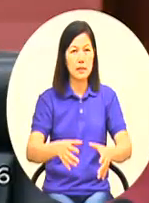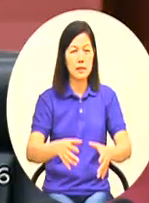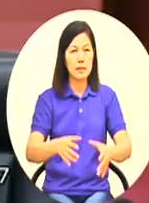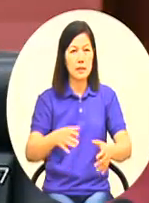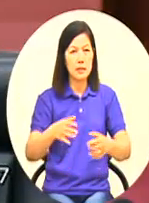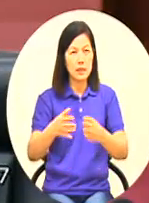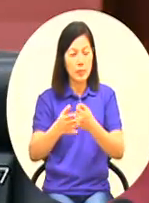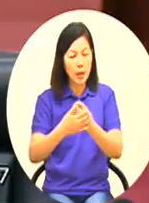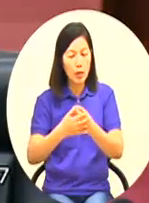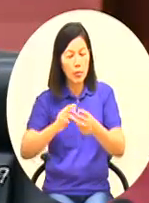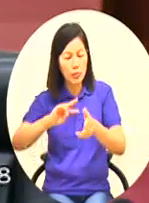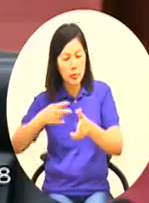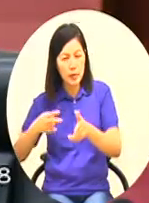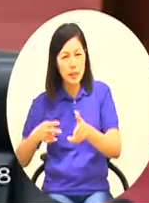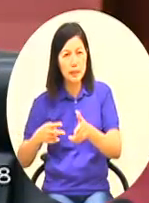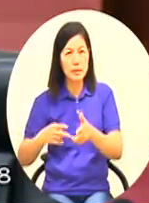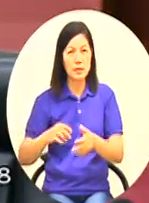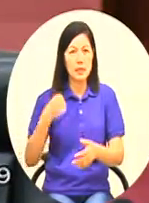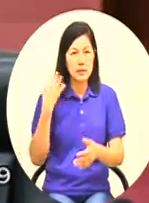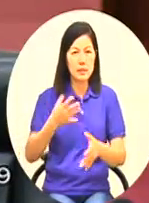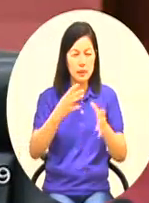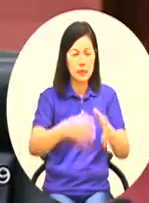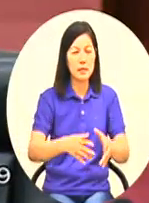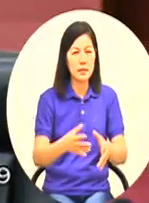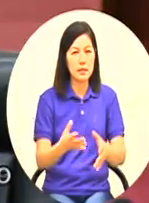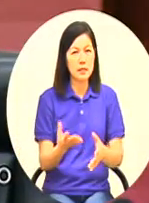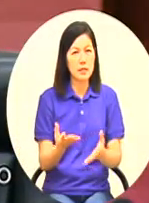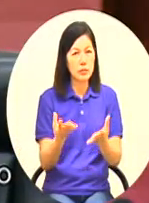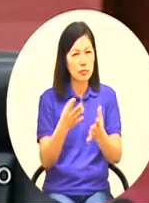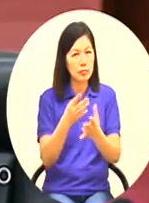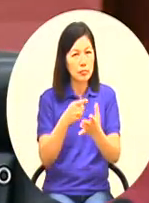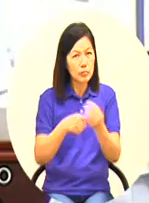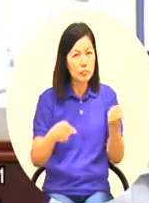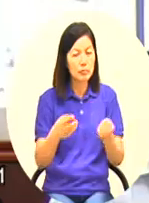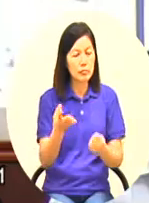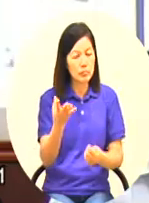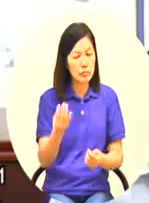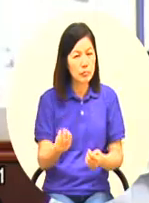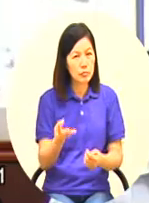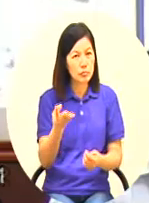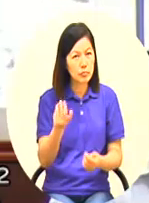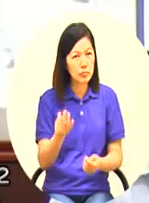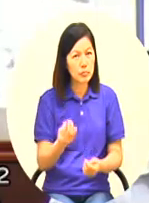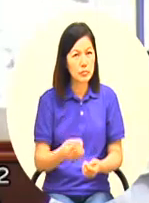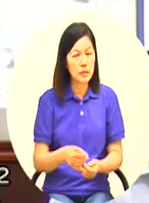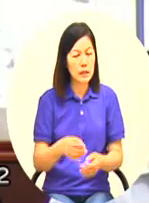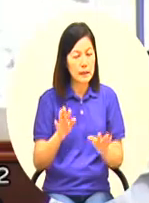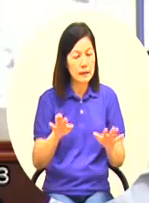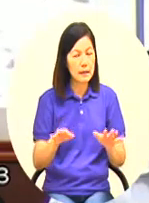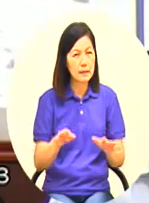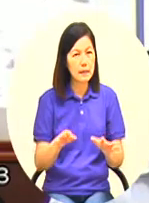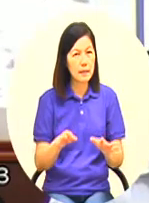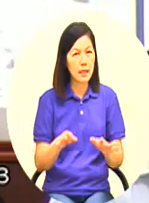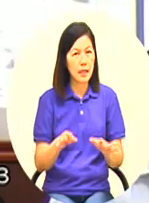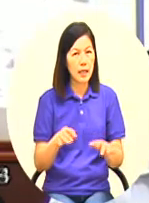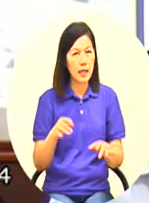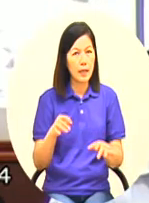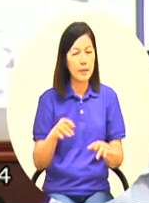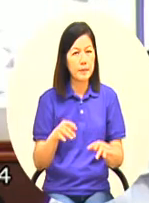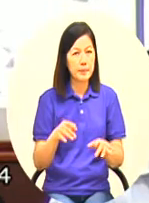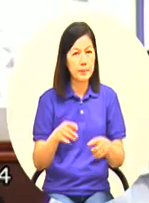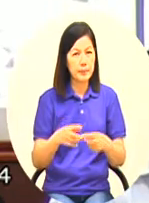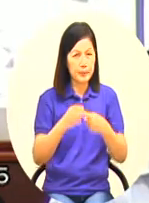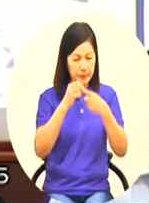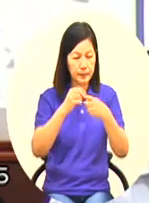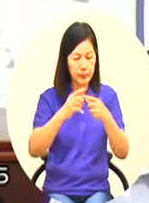对？吼，了咧新增差不多数量偌济？ 我目前各方叫评估起来哈，我第一年要做的，哎，